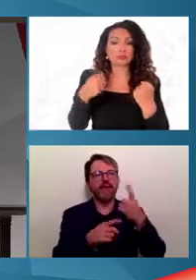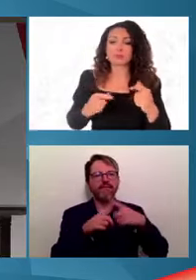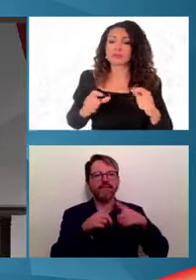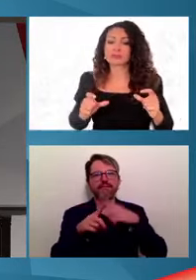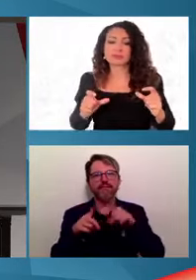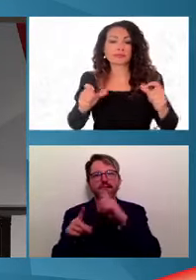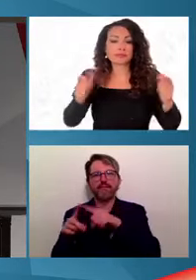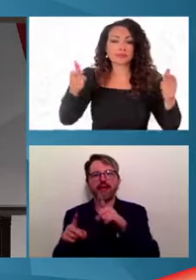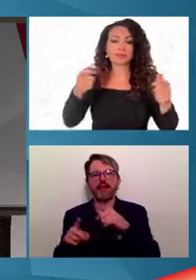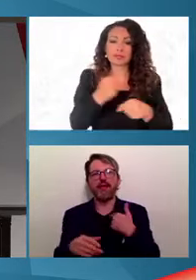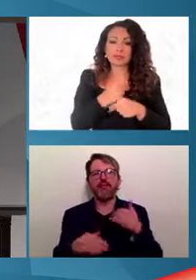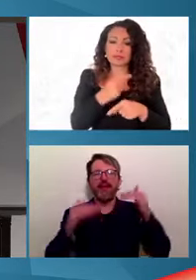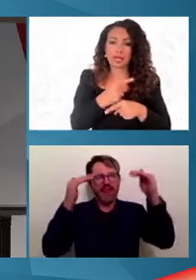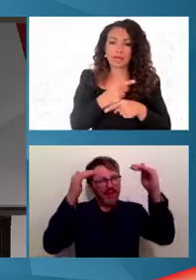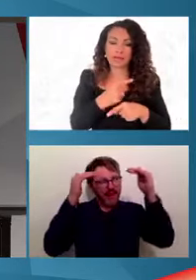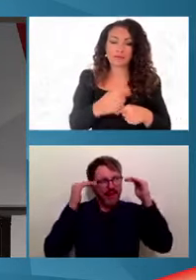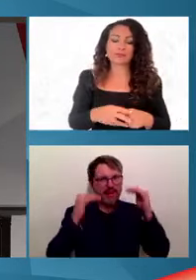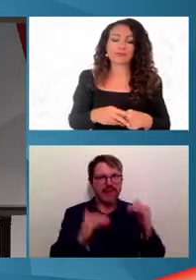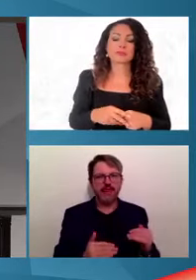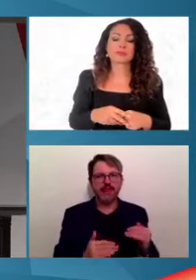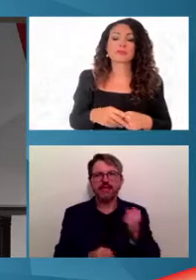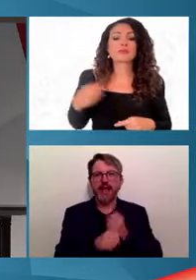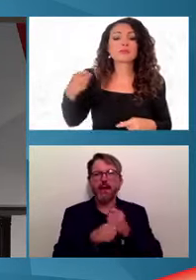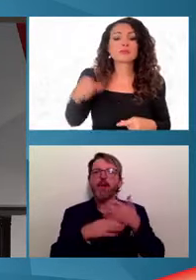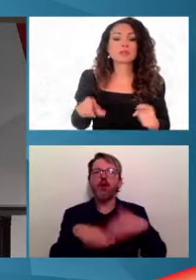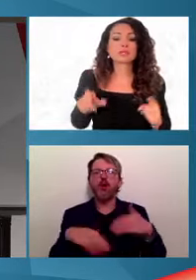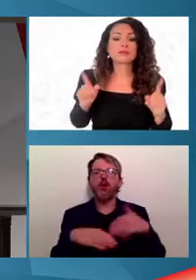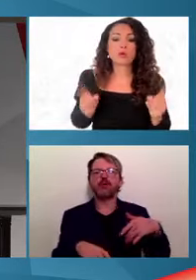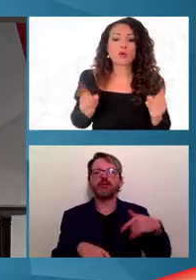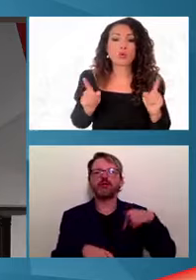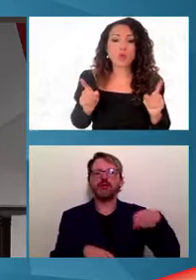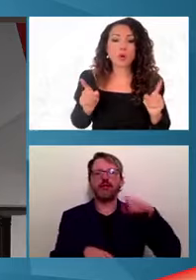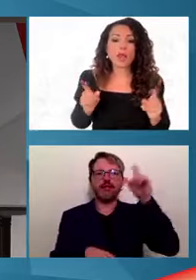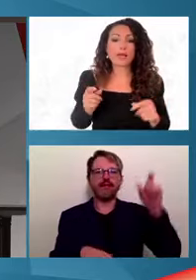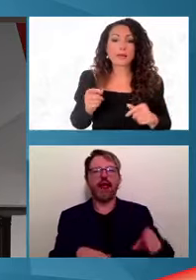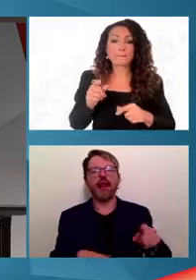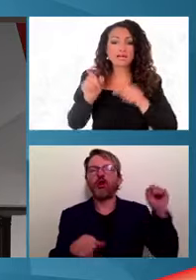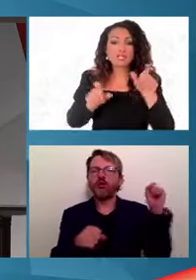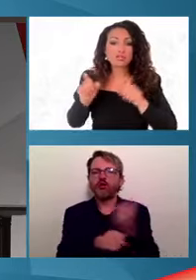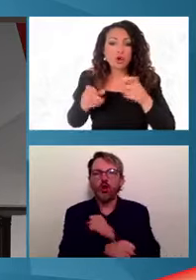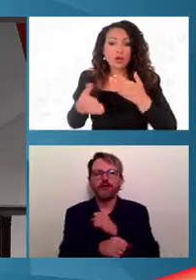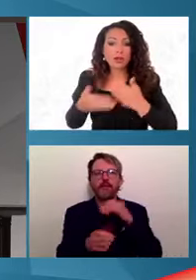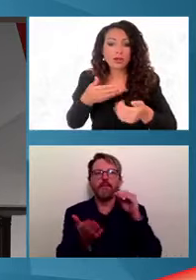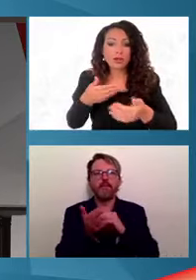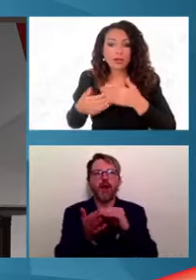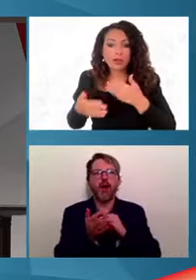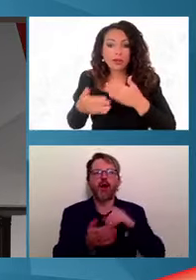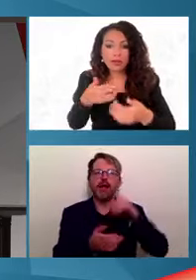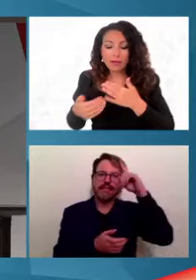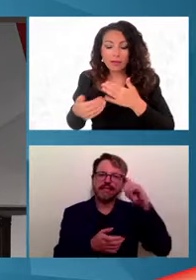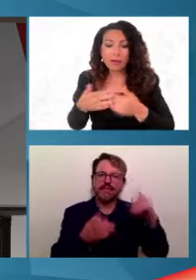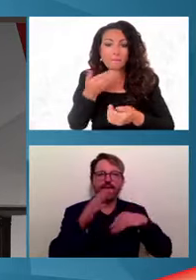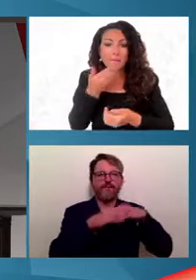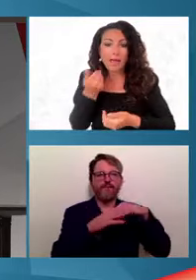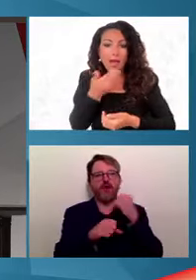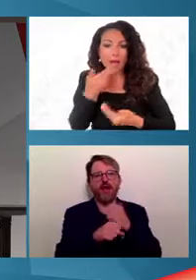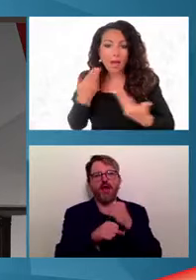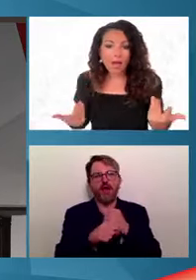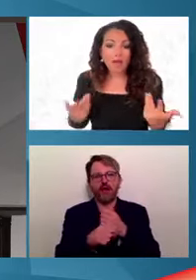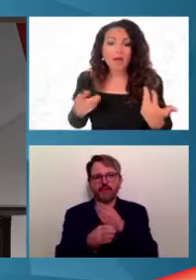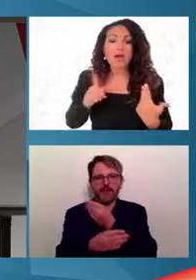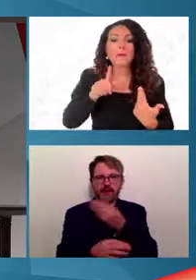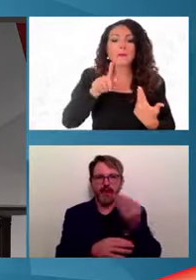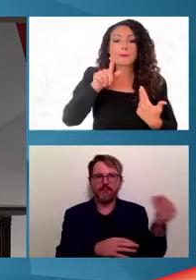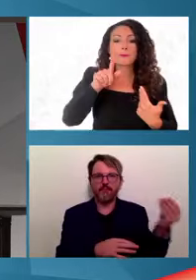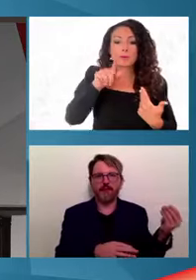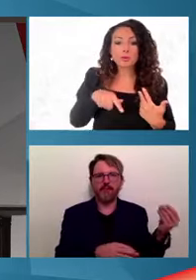niedrigsten Arbeitslosigkeit in ganz Italien muss man sagen, es ist wesentlich, jeden Menschen in eine sinnbringende Beschäftigung zu bringen. Denn alles das, was